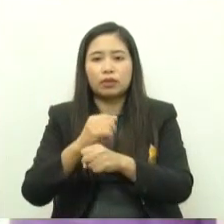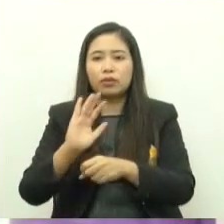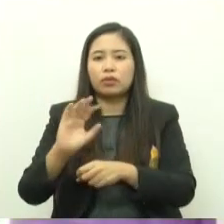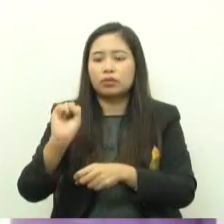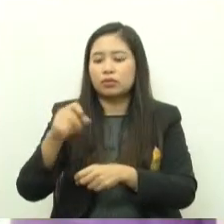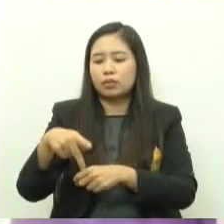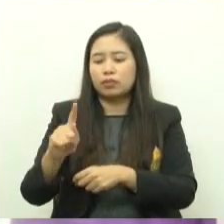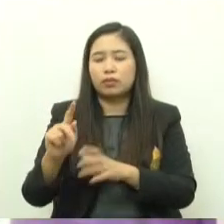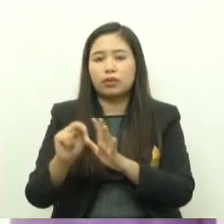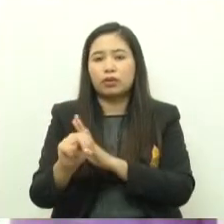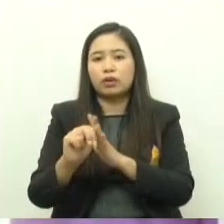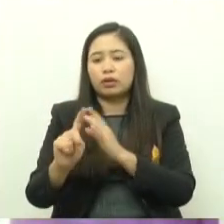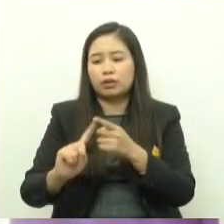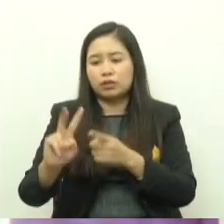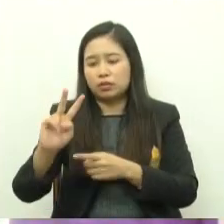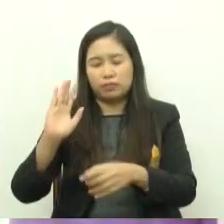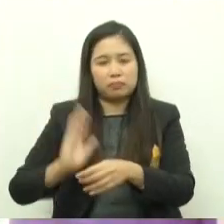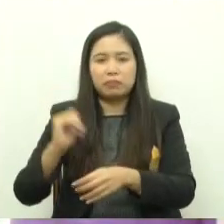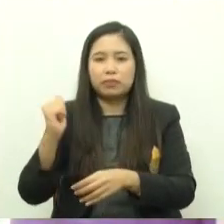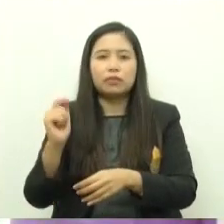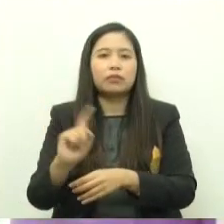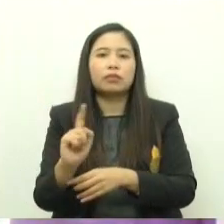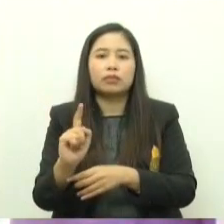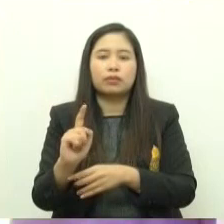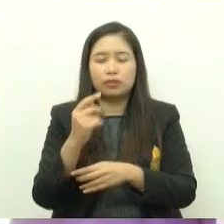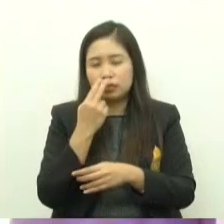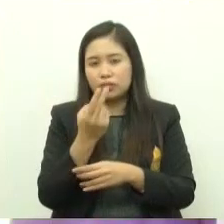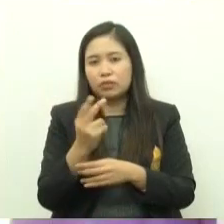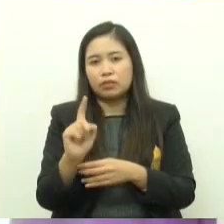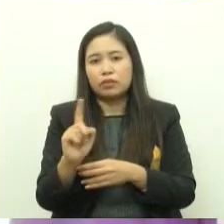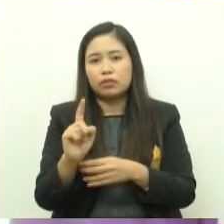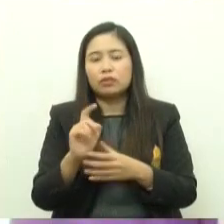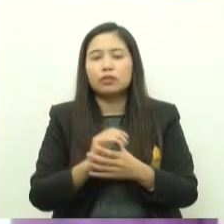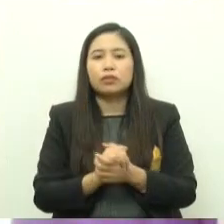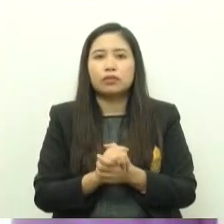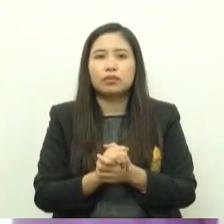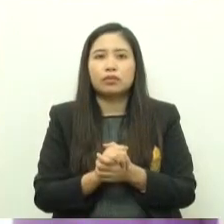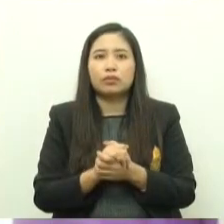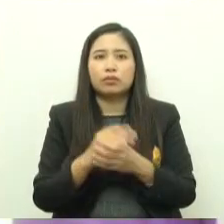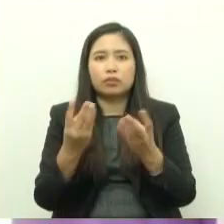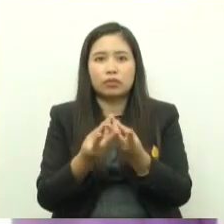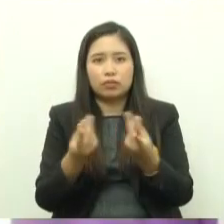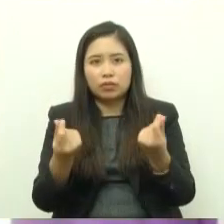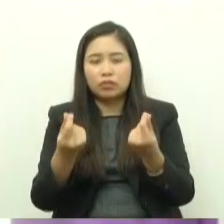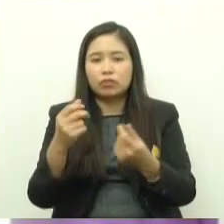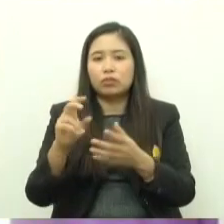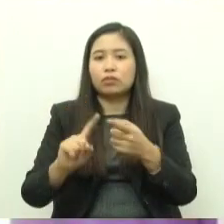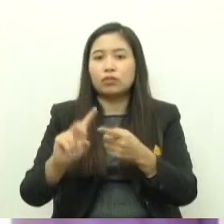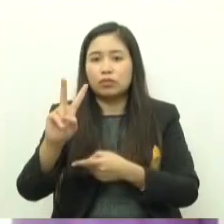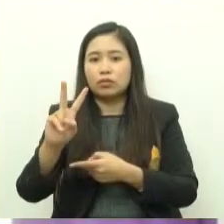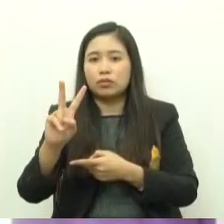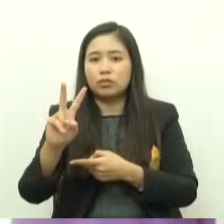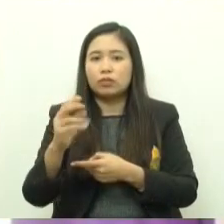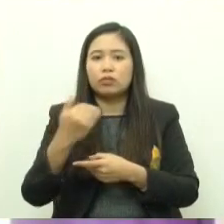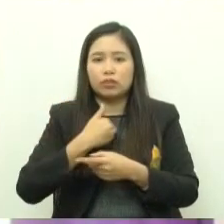นานเขต 2ที่เป็น Best Practiceนั้นเนี่ยมีอะไรบ้างนะคะอ่าการทำงานในพื้นที่ของสพปนานเขต 2จะเห็นได้ว่า